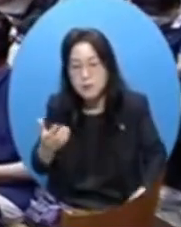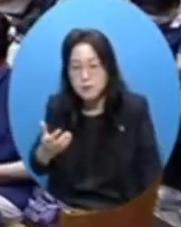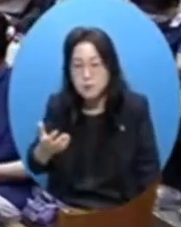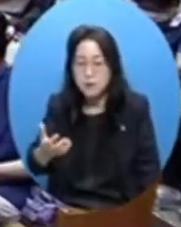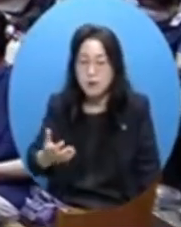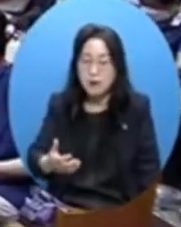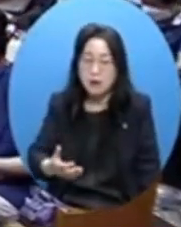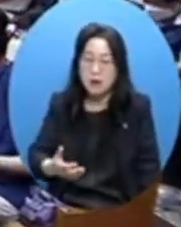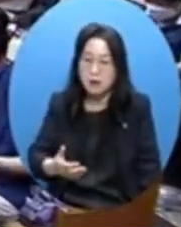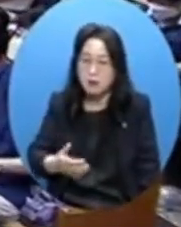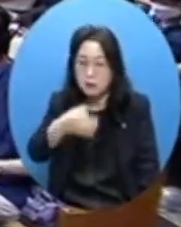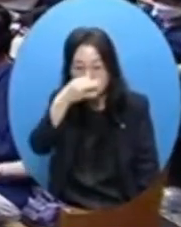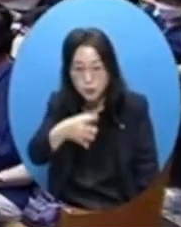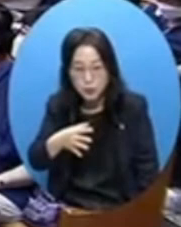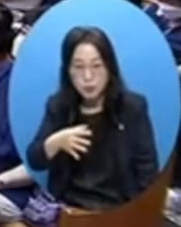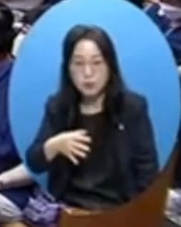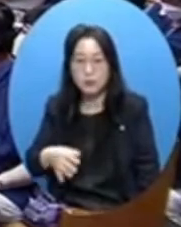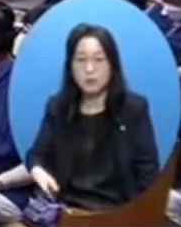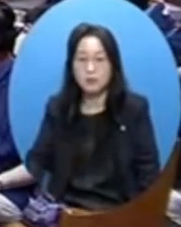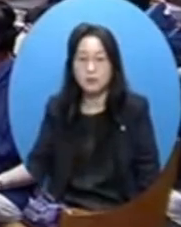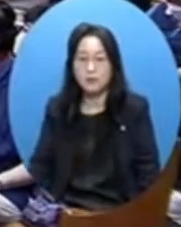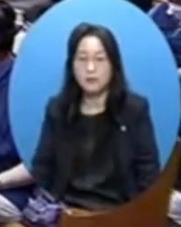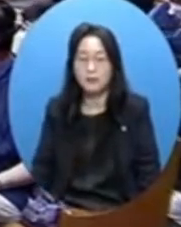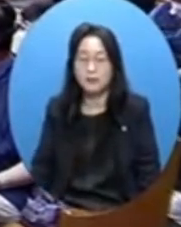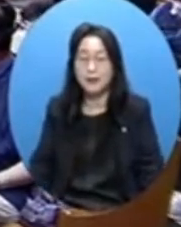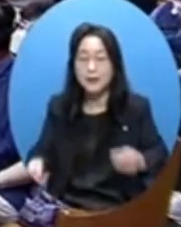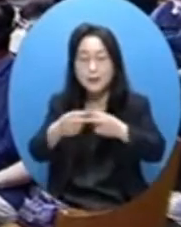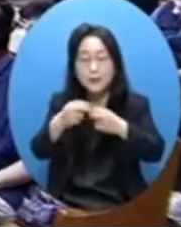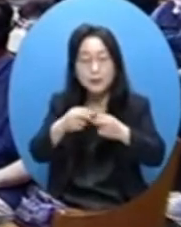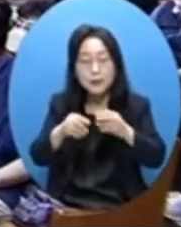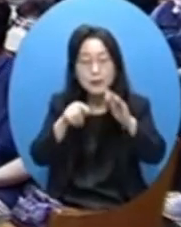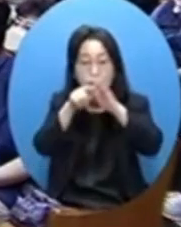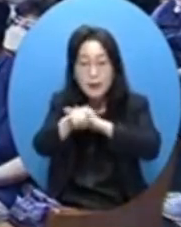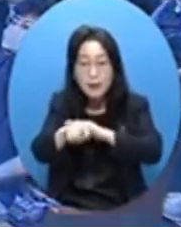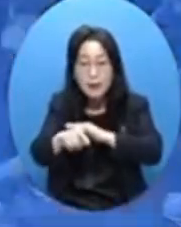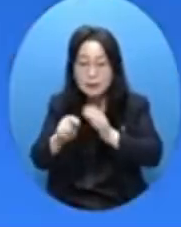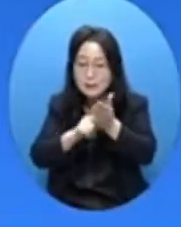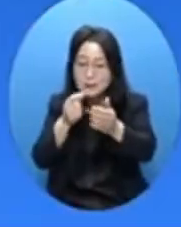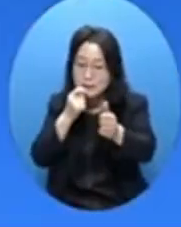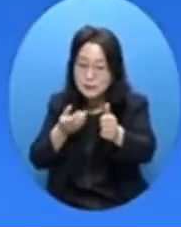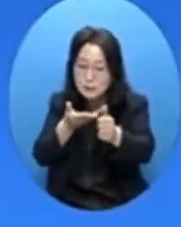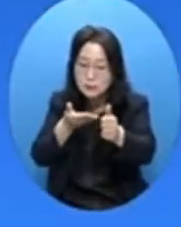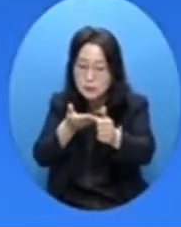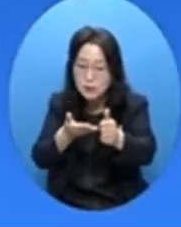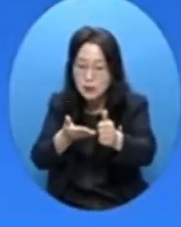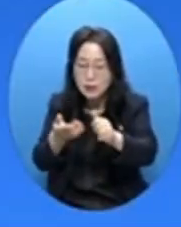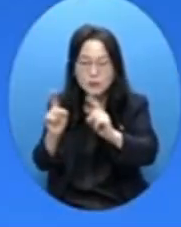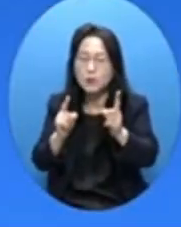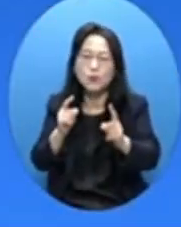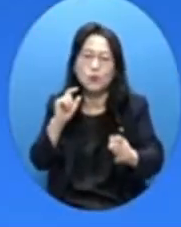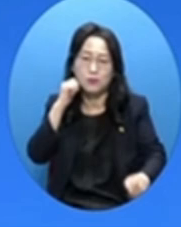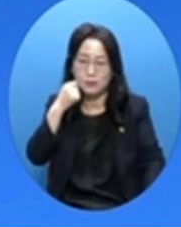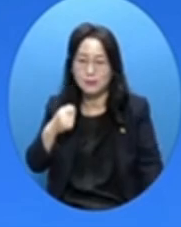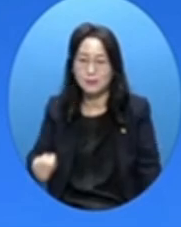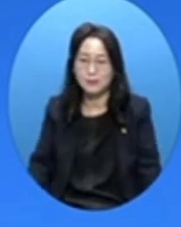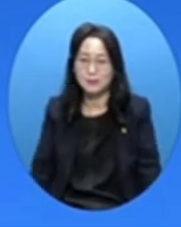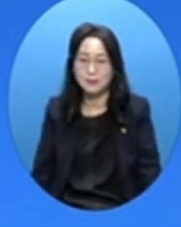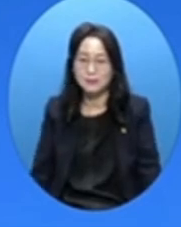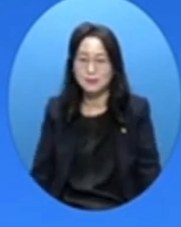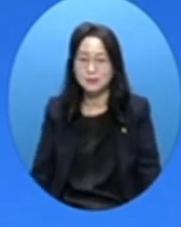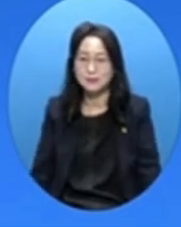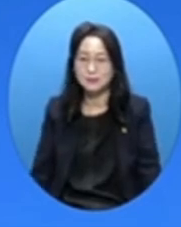근데 수 없어 에서 병원을 가고 역을 모두 낳지 않습니다 그래서